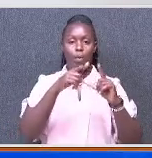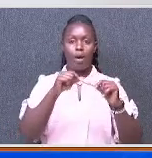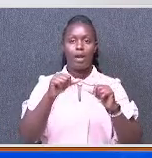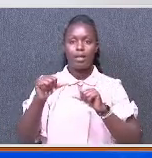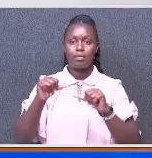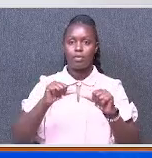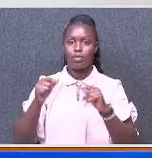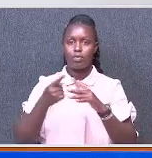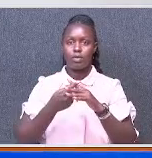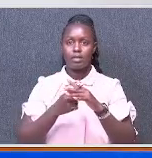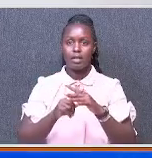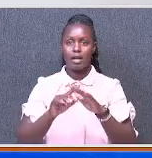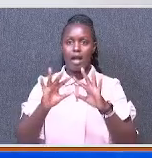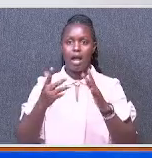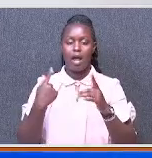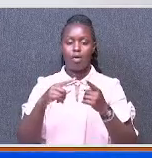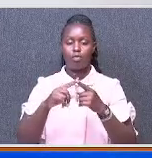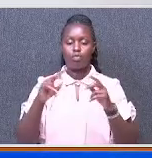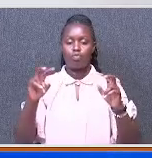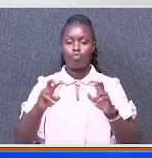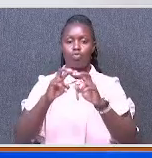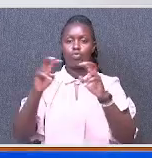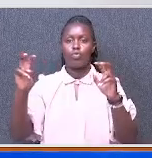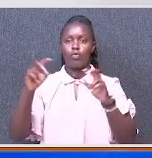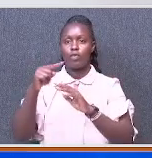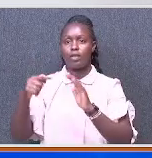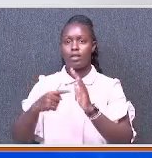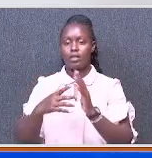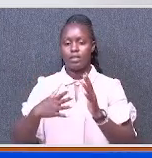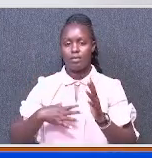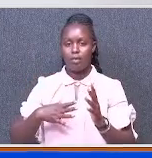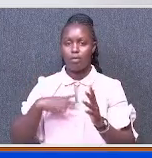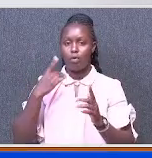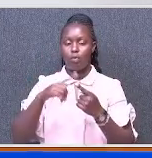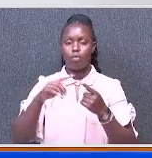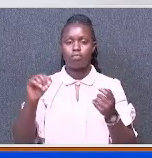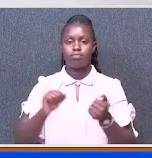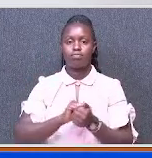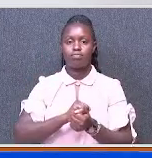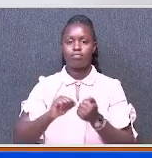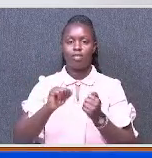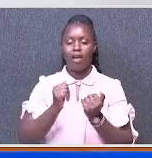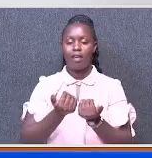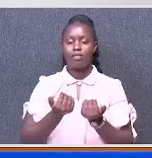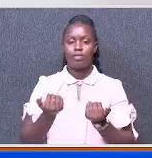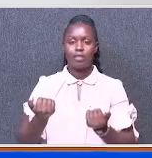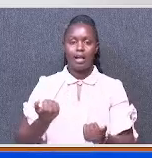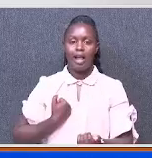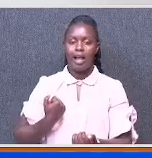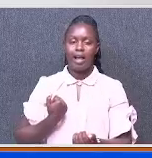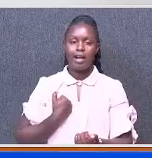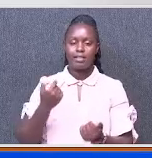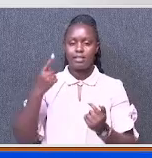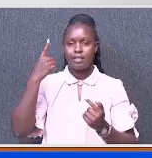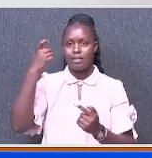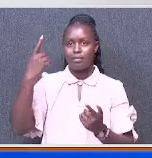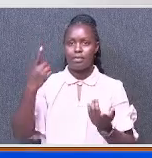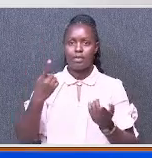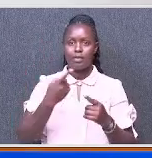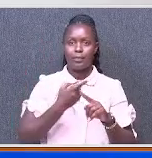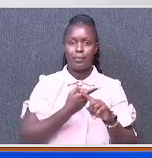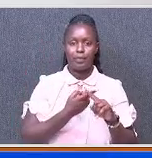hiyo jambo la kutafuta hao watu ambao kazi yao ni kuharibu watoto. Unaona mtoto ako katika secondary school at form